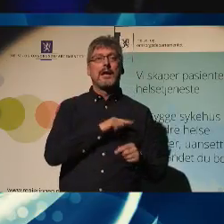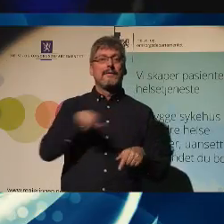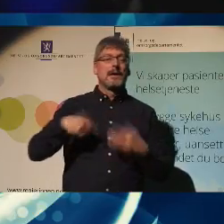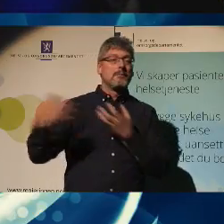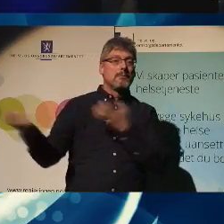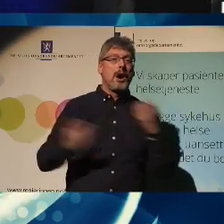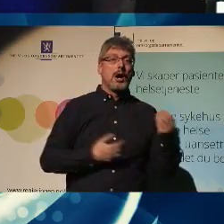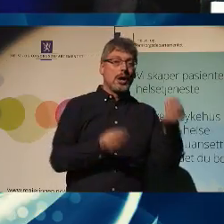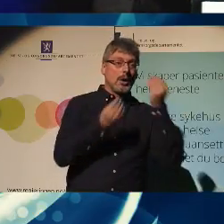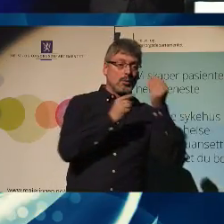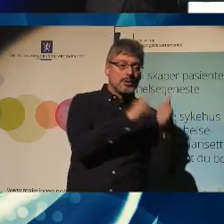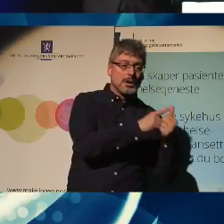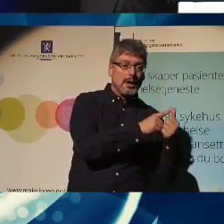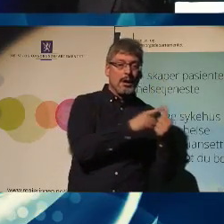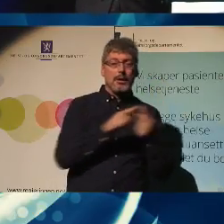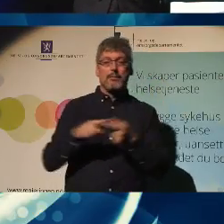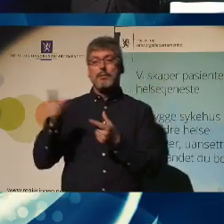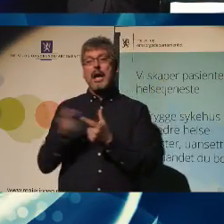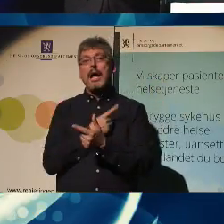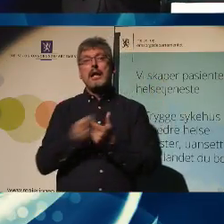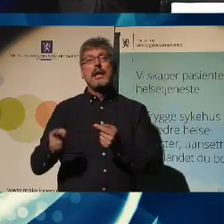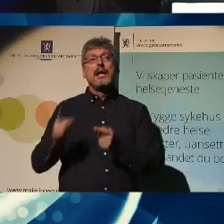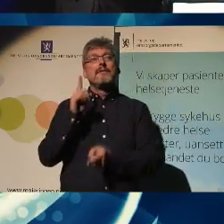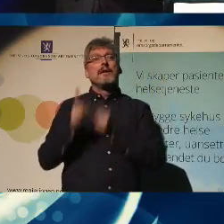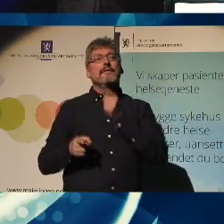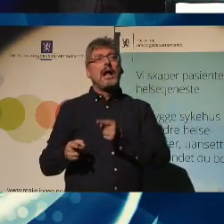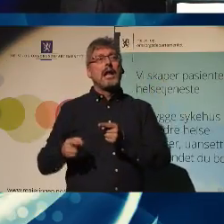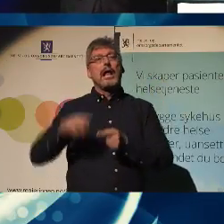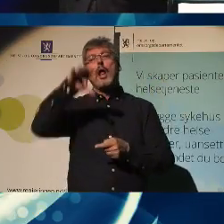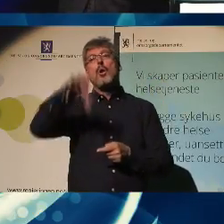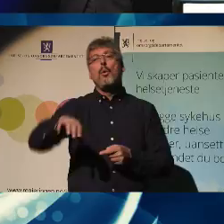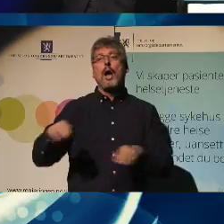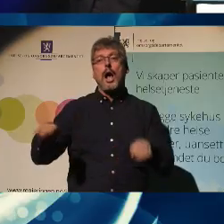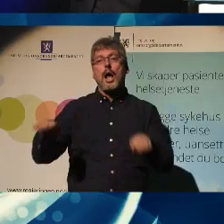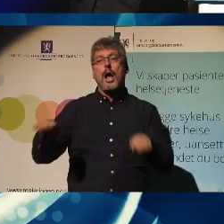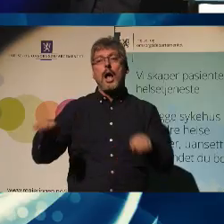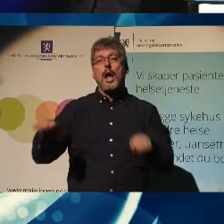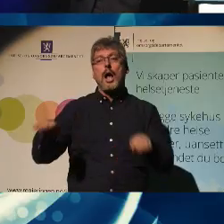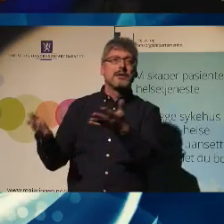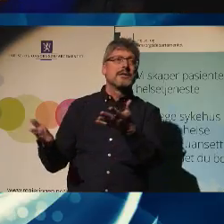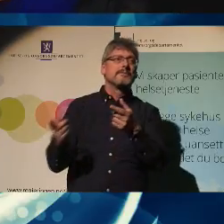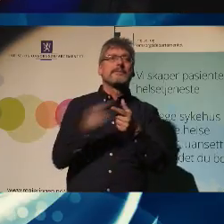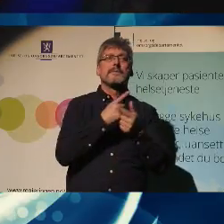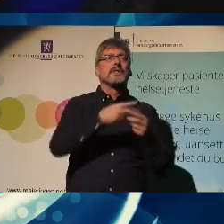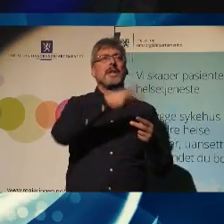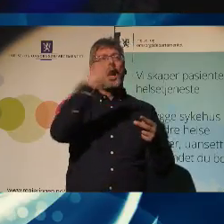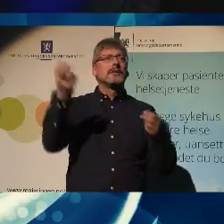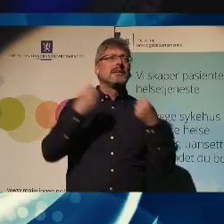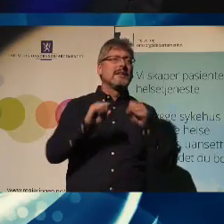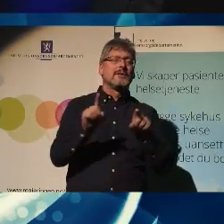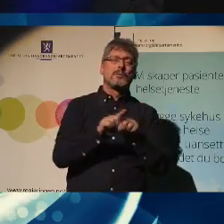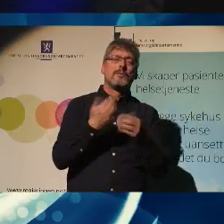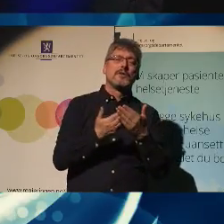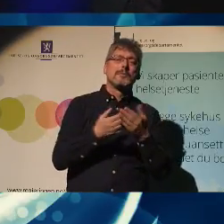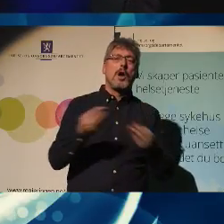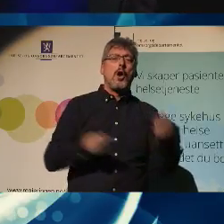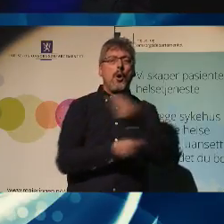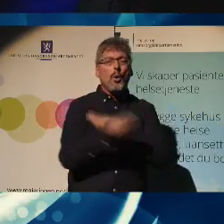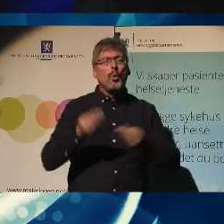kunnskap. Det kan være at vi velger lokale tilpasninger. Det kan være at det andre drivere som økonomi, eller